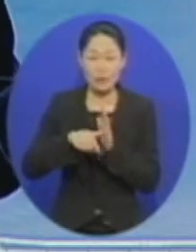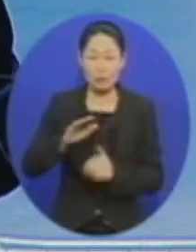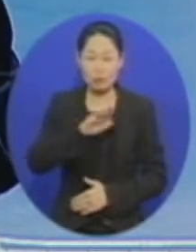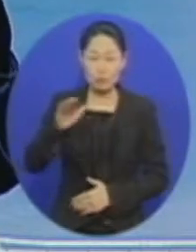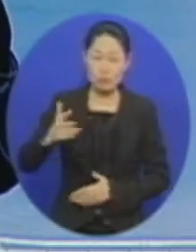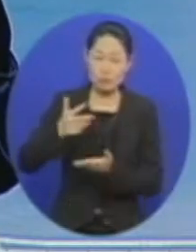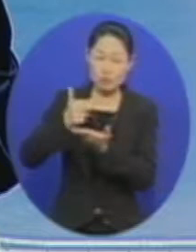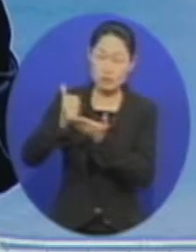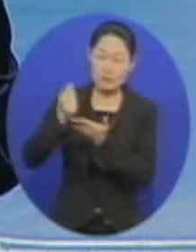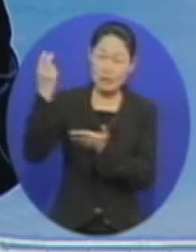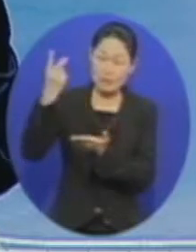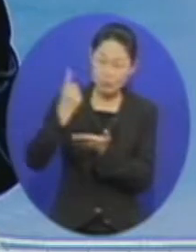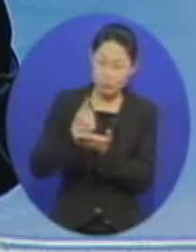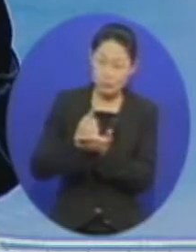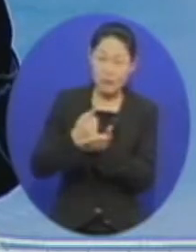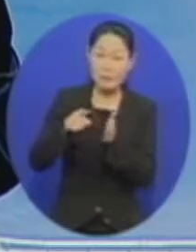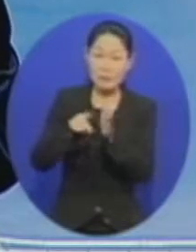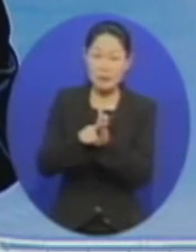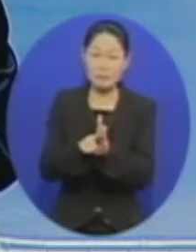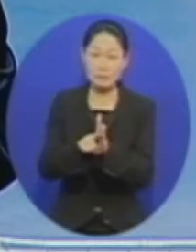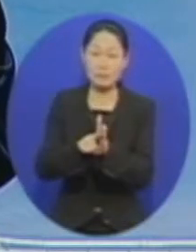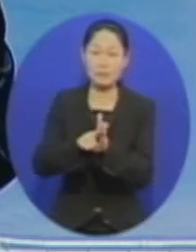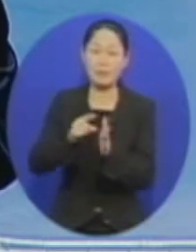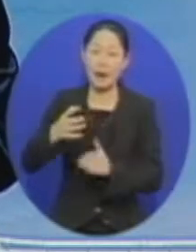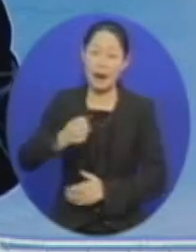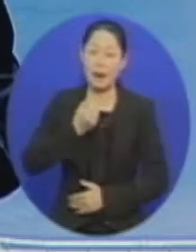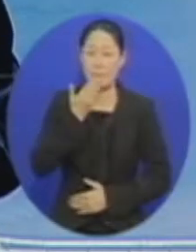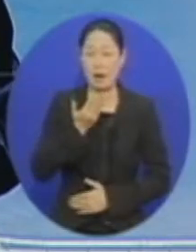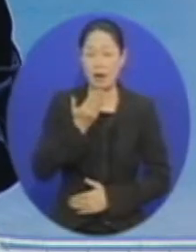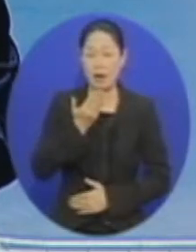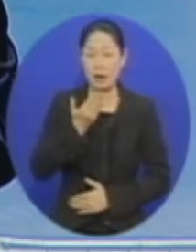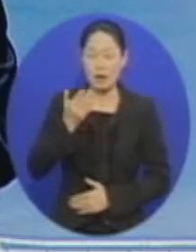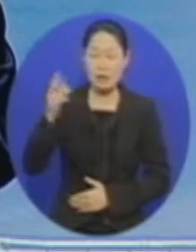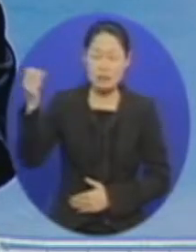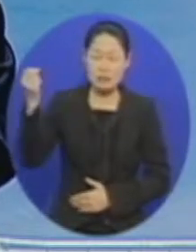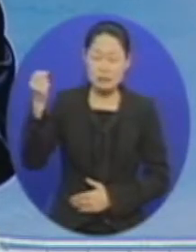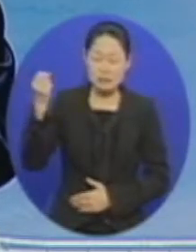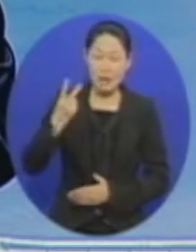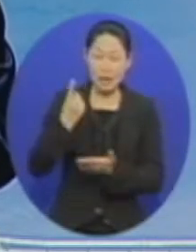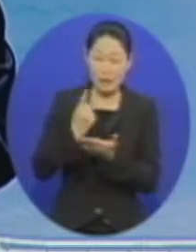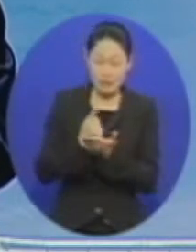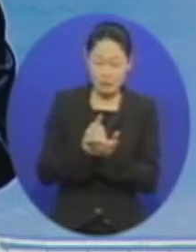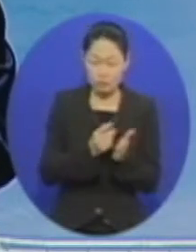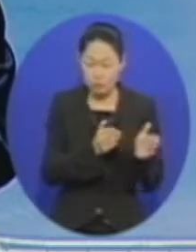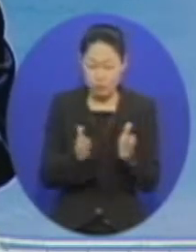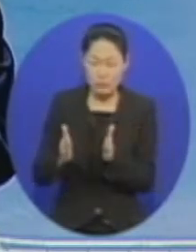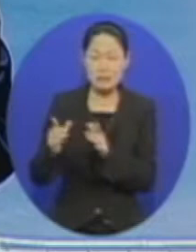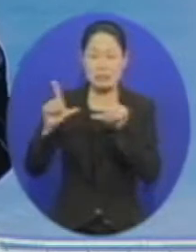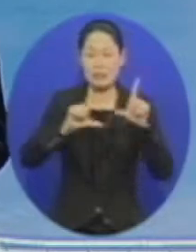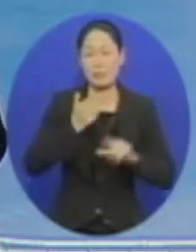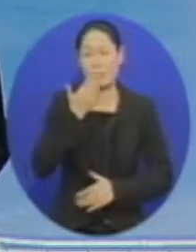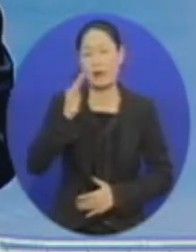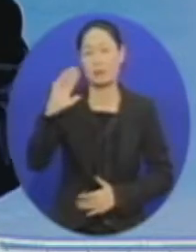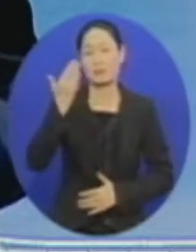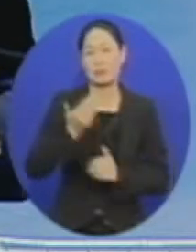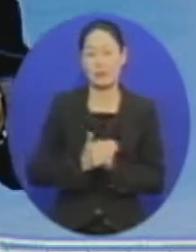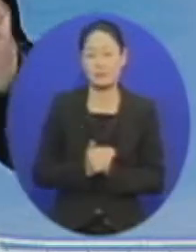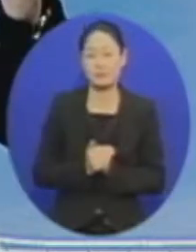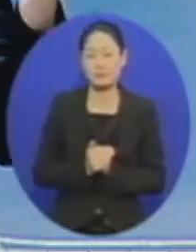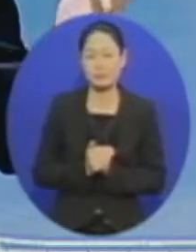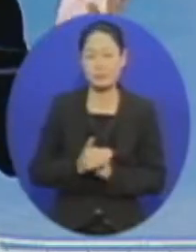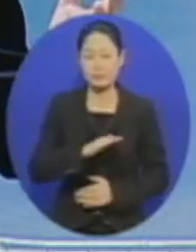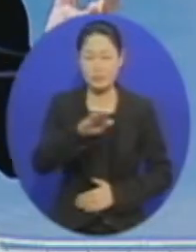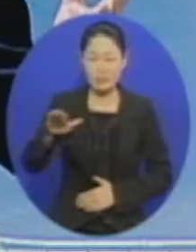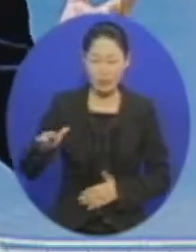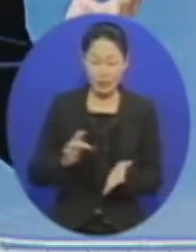재림의 오시는 것에 대한 믿음도 가지게 되고 그리고 그 재림을 준비하는 삶을 살게 됩니다 자 우리가